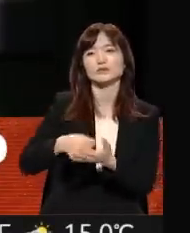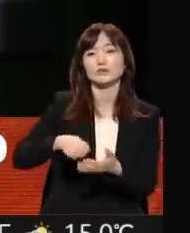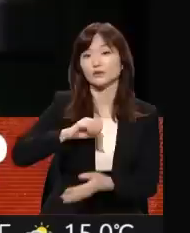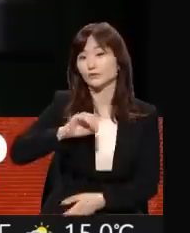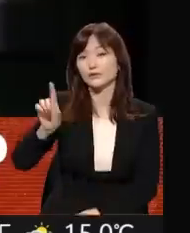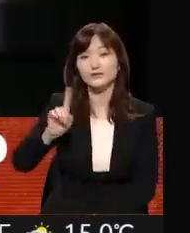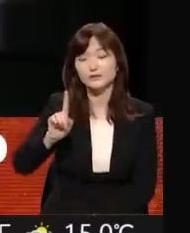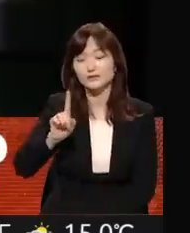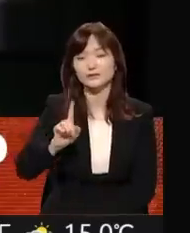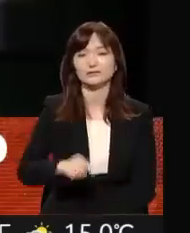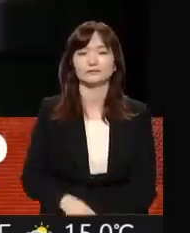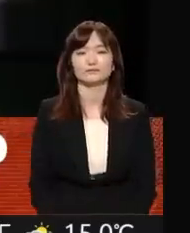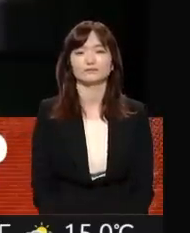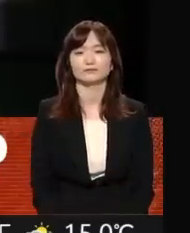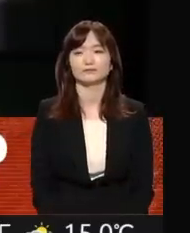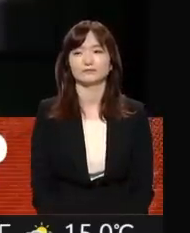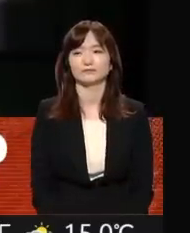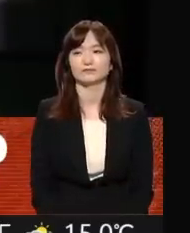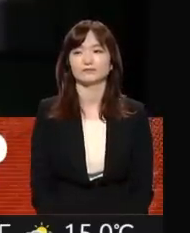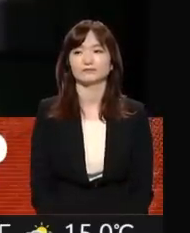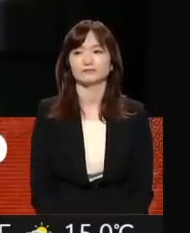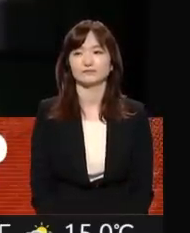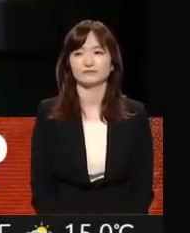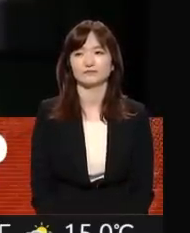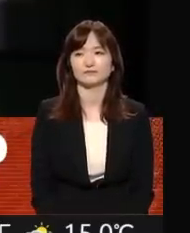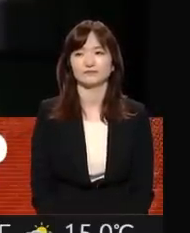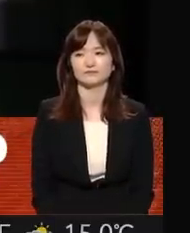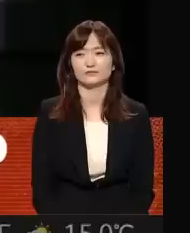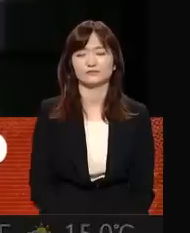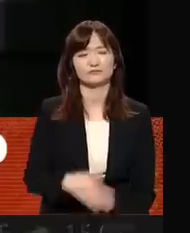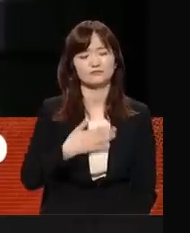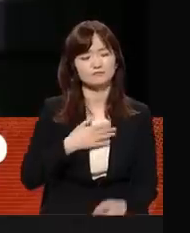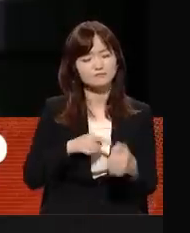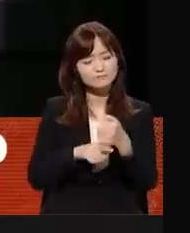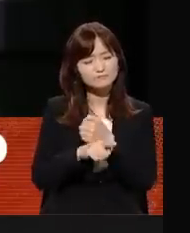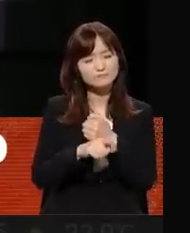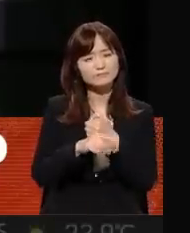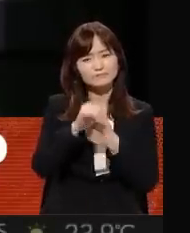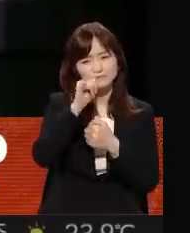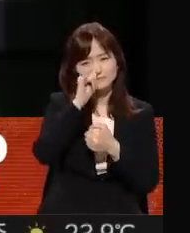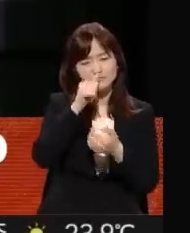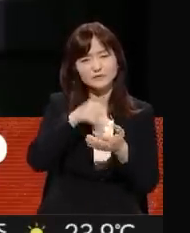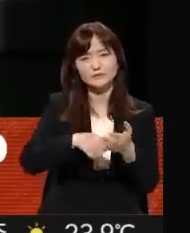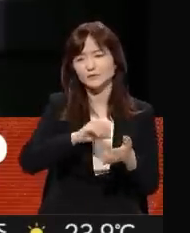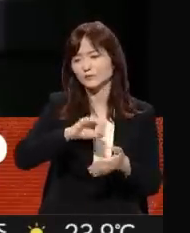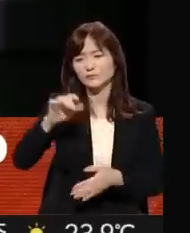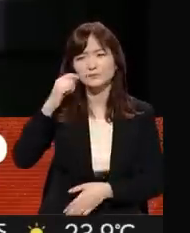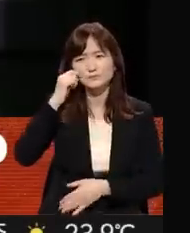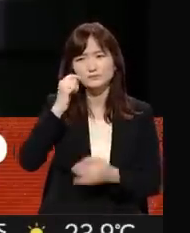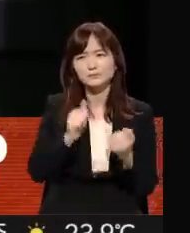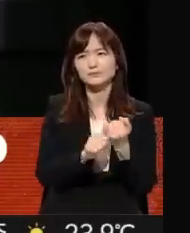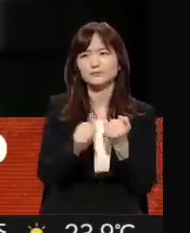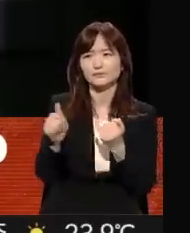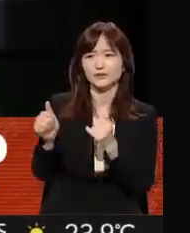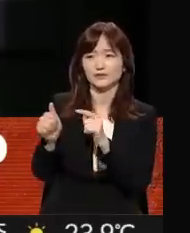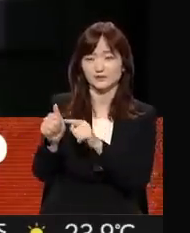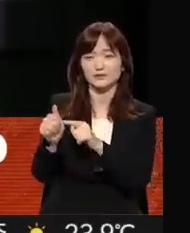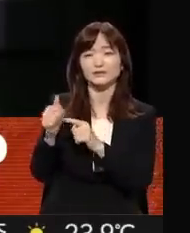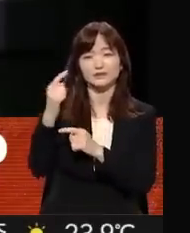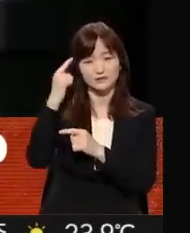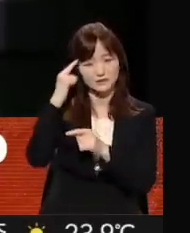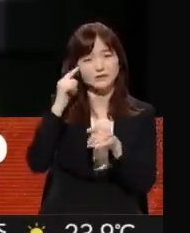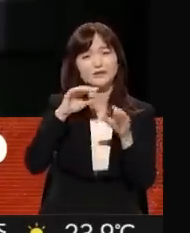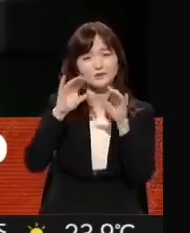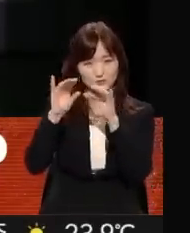어떠냐 이런 의견도 주셨습니다. 그런데 와니님은요, 나도 의미 있는 건 못 버리겠다라면서 이 남편에게 공감한다는 의견도